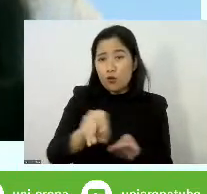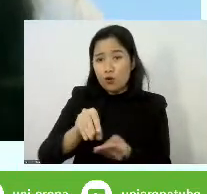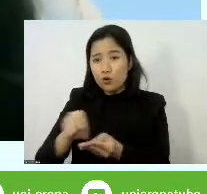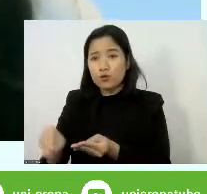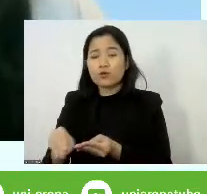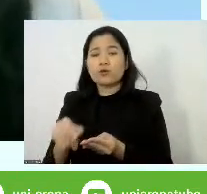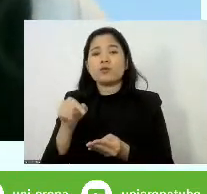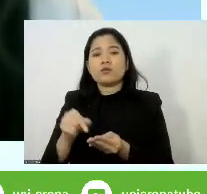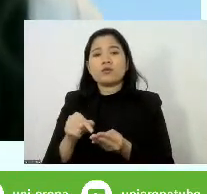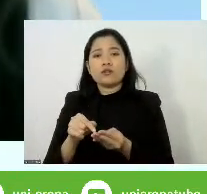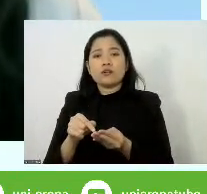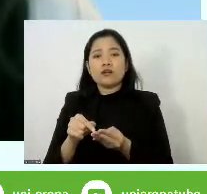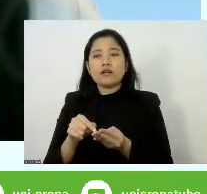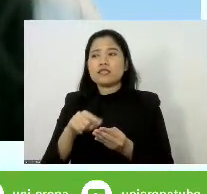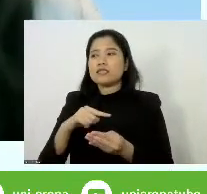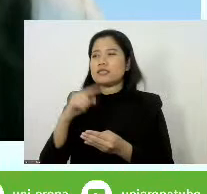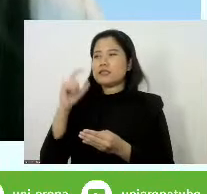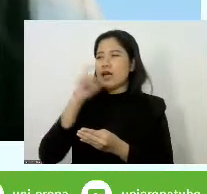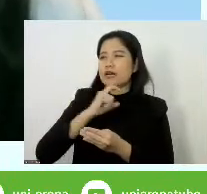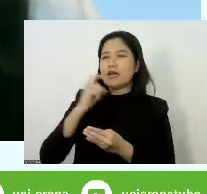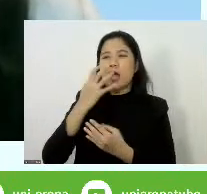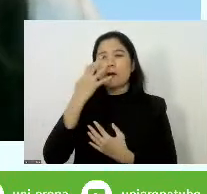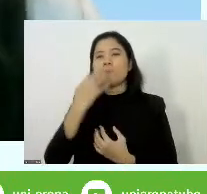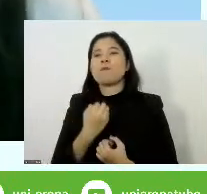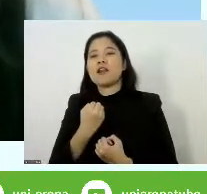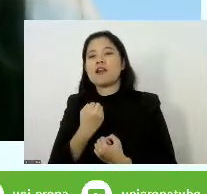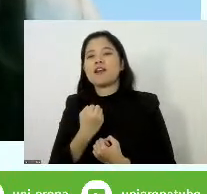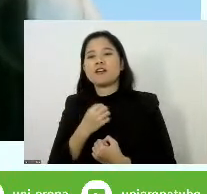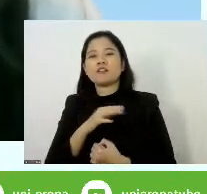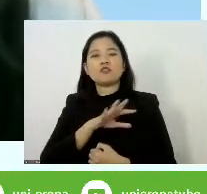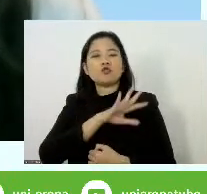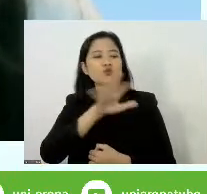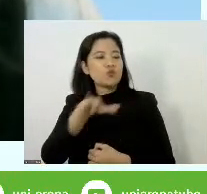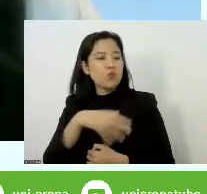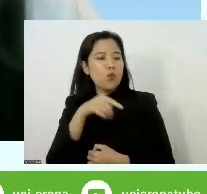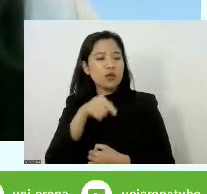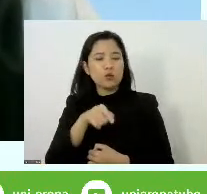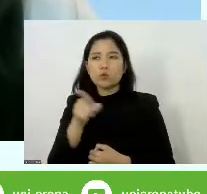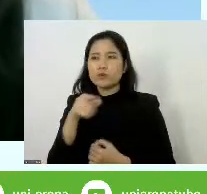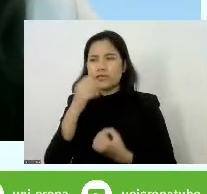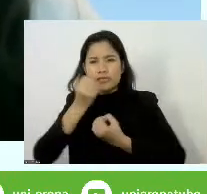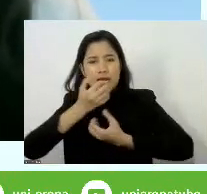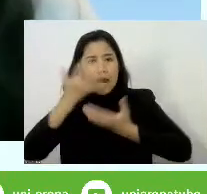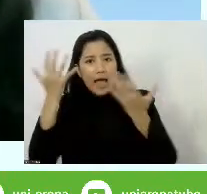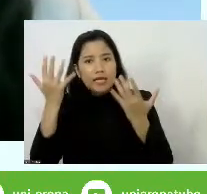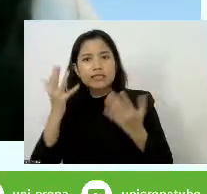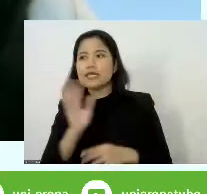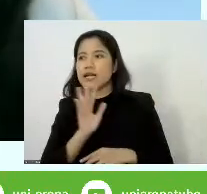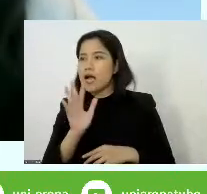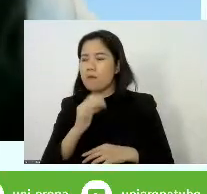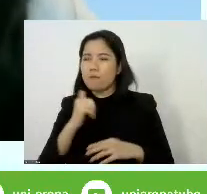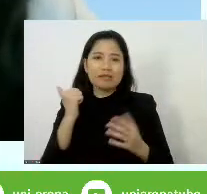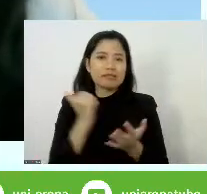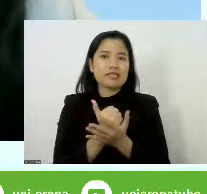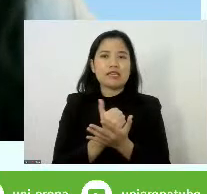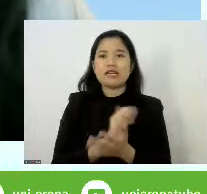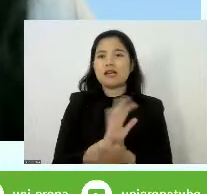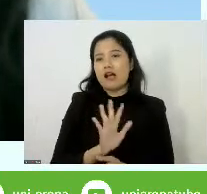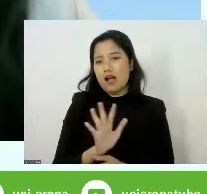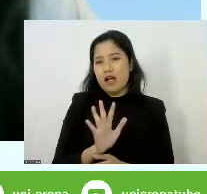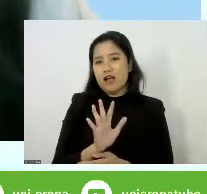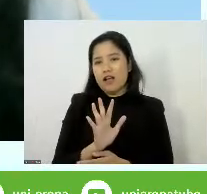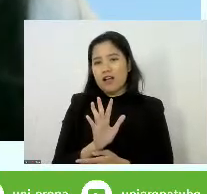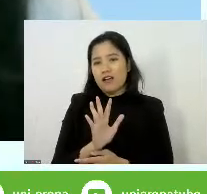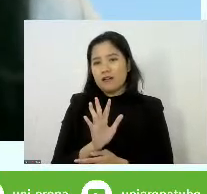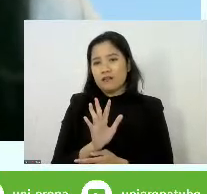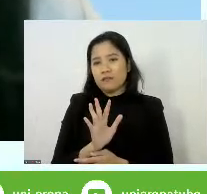kayak apa ya dunia itu waktu itu tuh Semuanya serba tidak jelas semua sebab tidak pasti Seperti apa